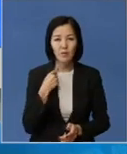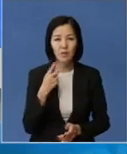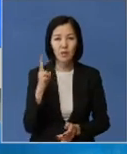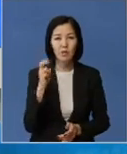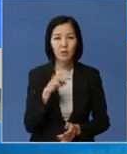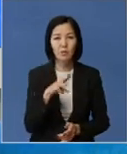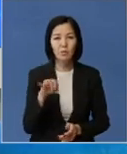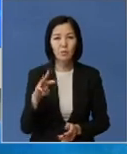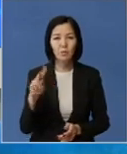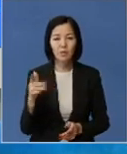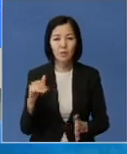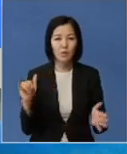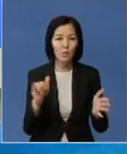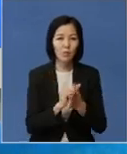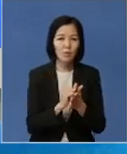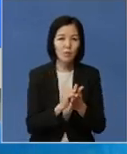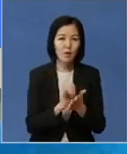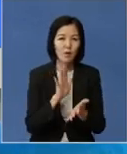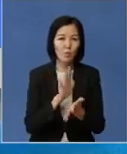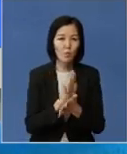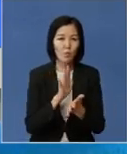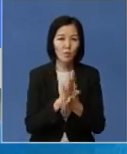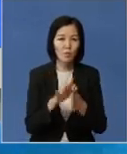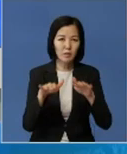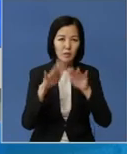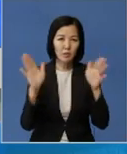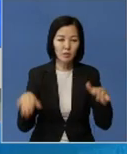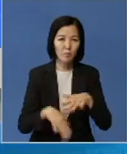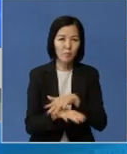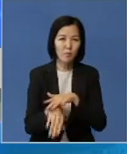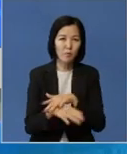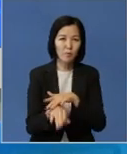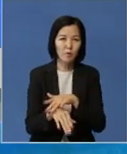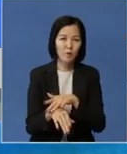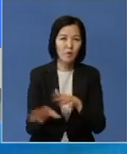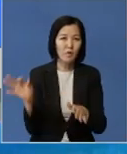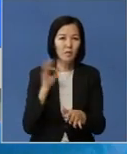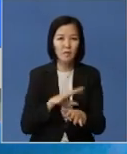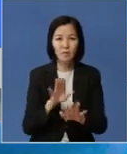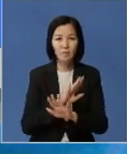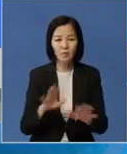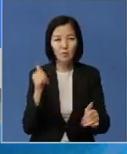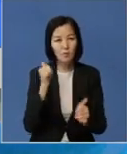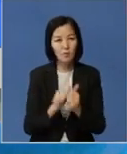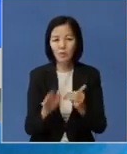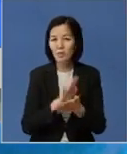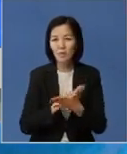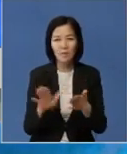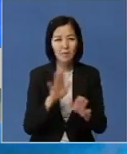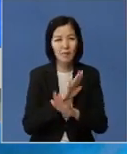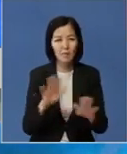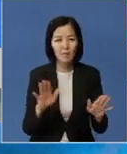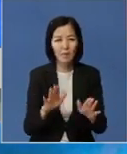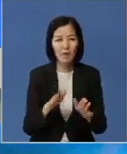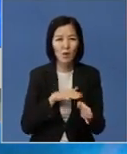Талдықорғанда 200 миллион теңгеге орнатылған қоқыс жәшіктері қаңырап бос тұр. Себебі тиімсіз. Маңы күнделікті тазаланбайды, күл қоқысқа толып